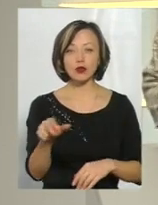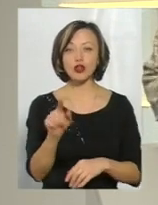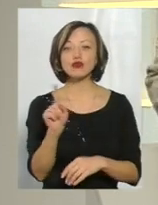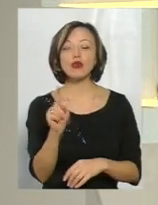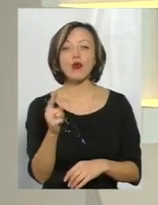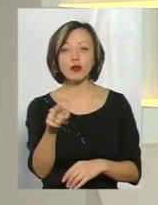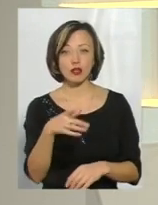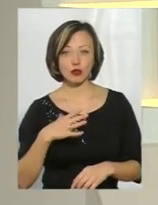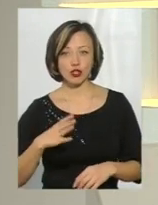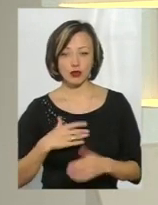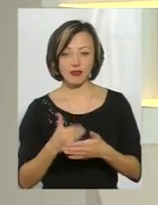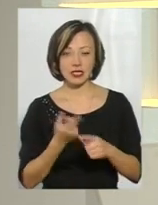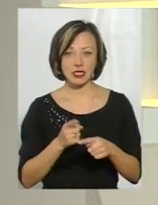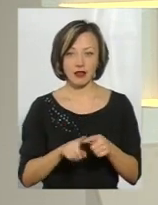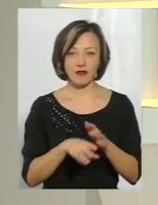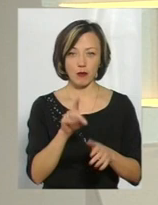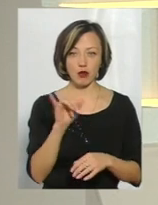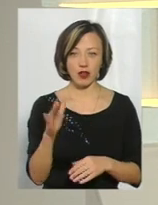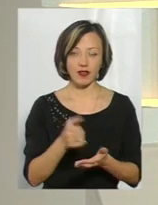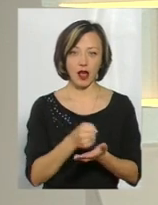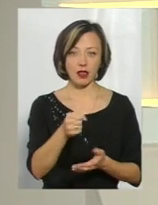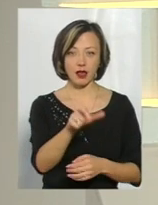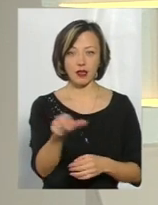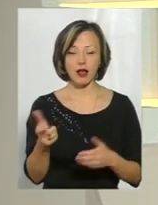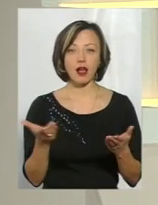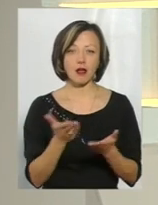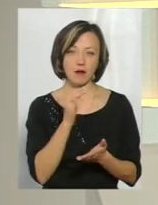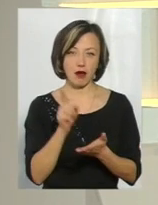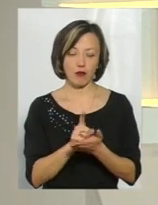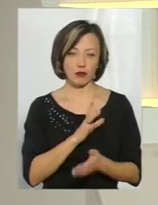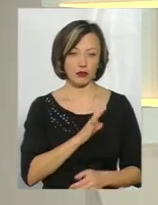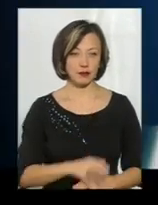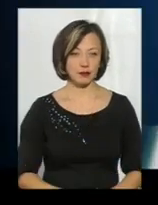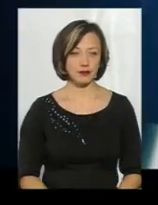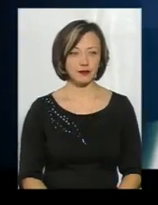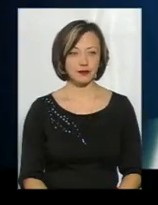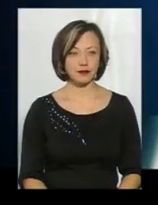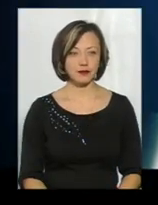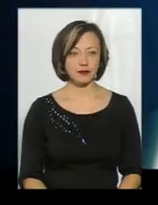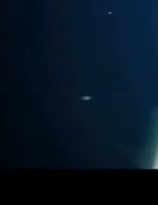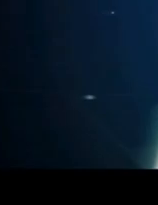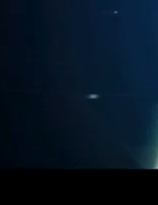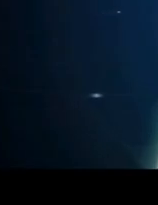вони очікують від цих виборів і від кандидатів, якими вони мають бути.